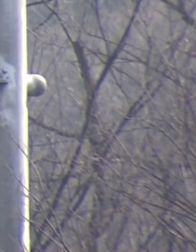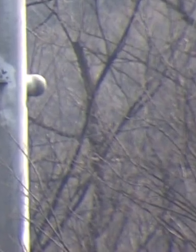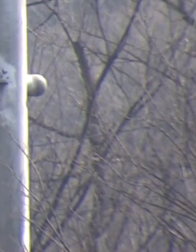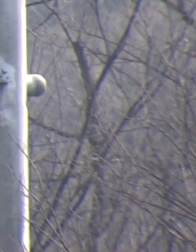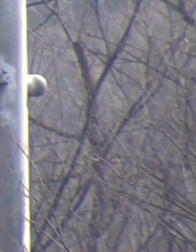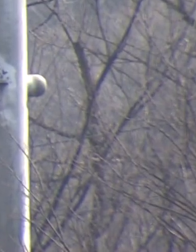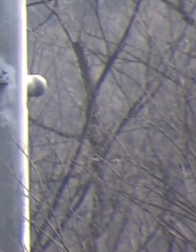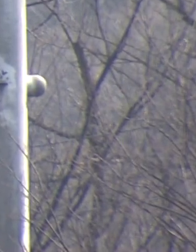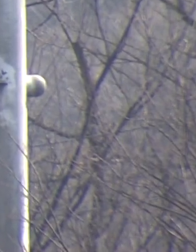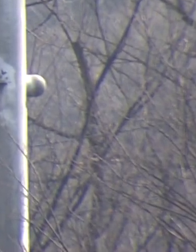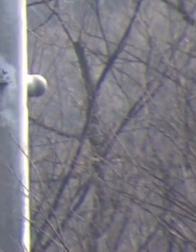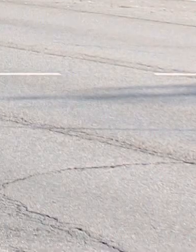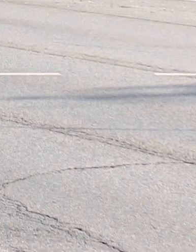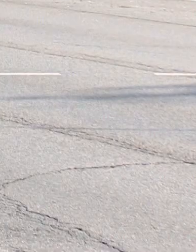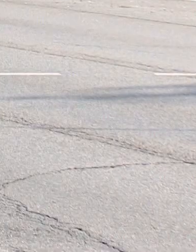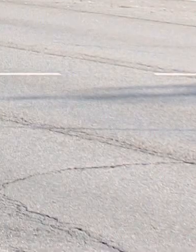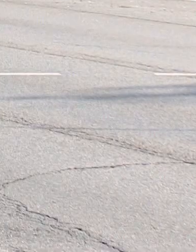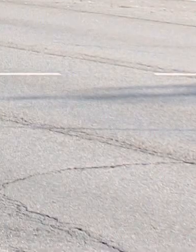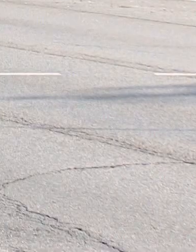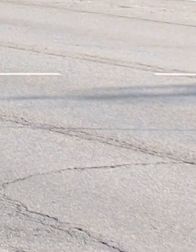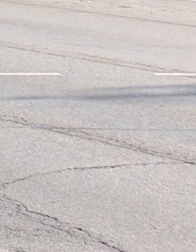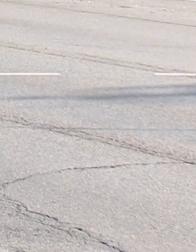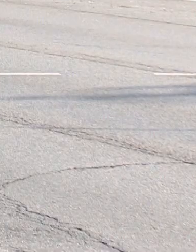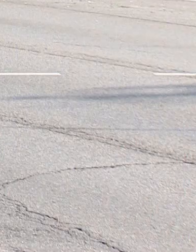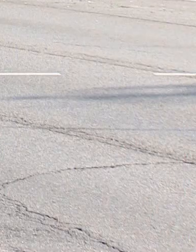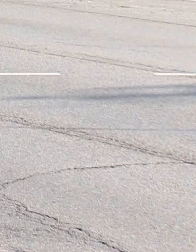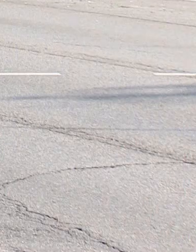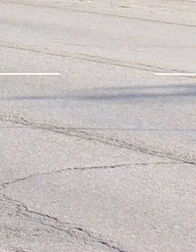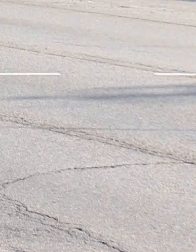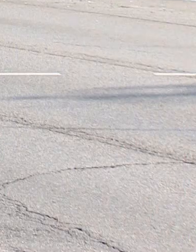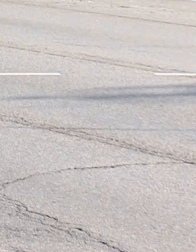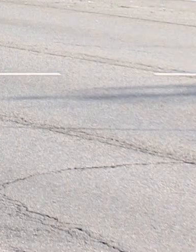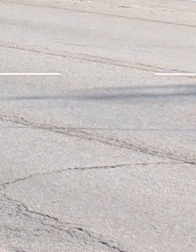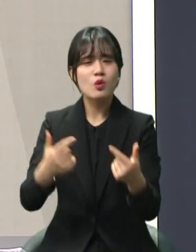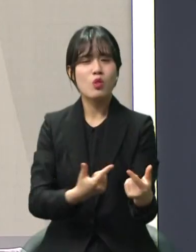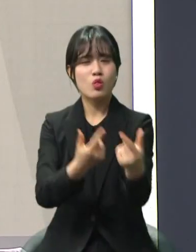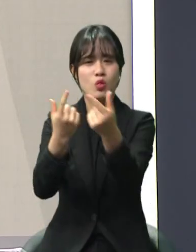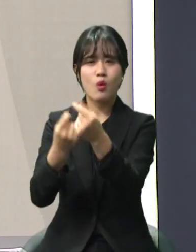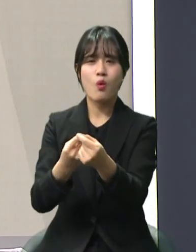정체 문제에 대해 현역 의원인 윤관석 후보의 책임론을 제기했고,